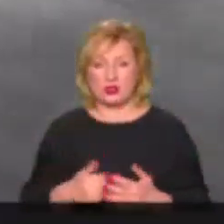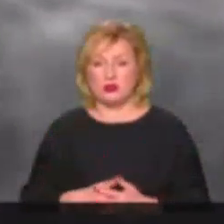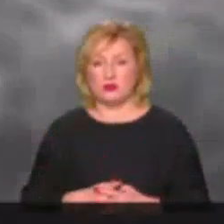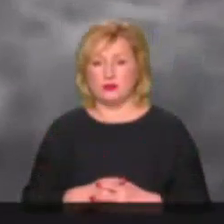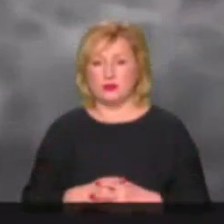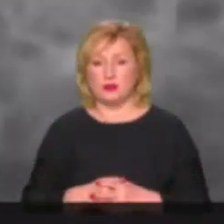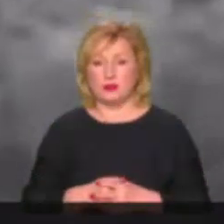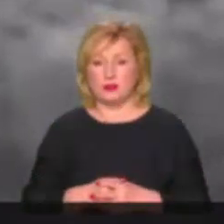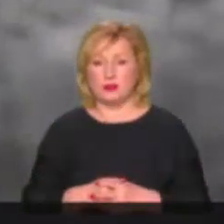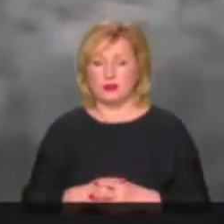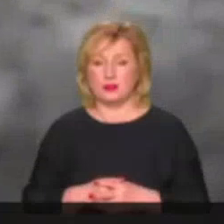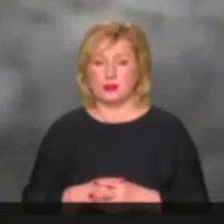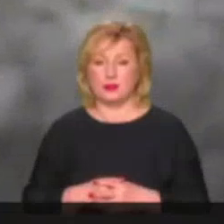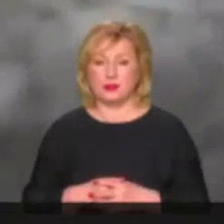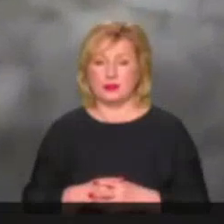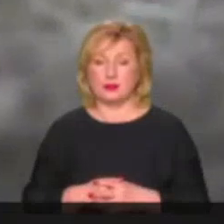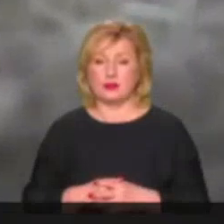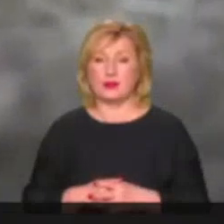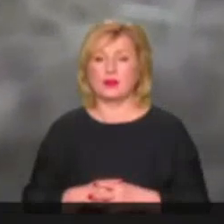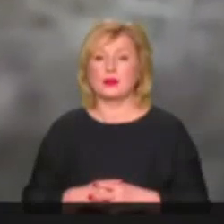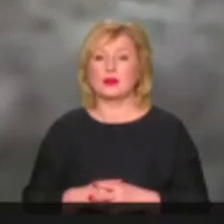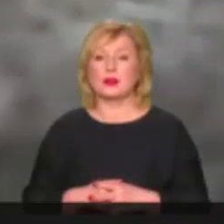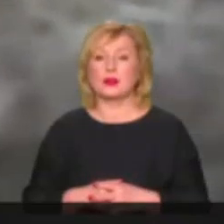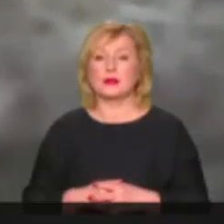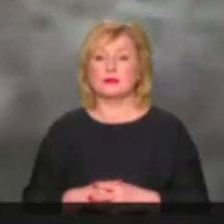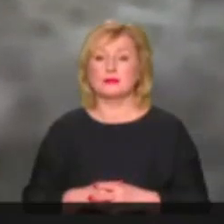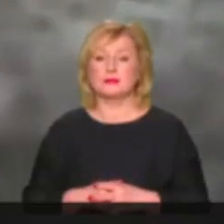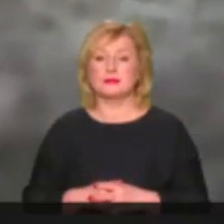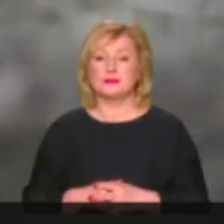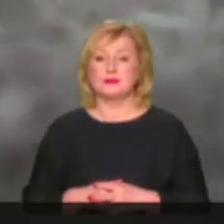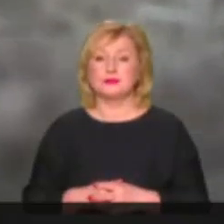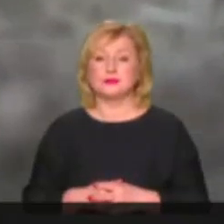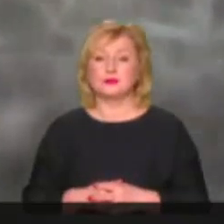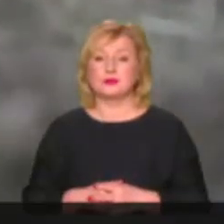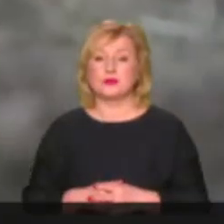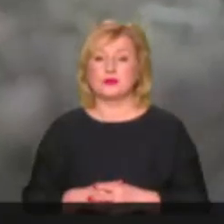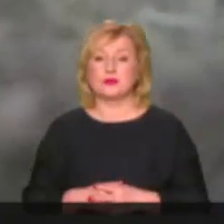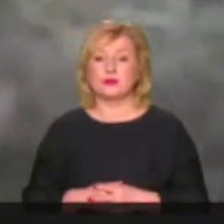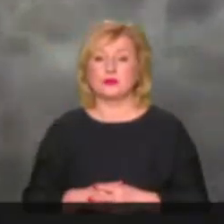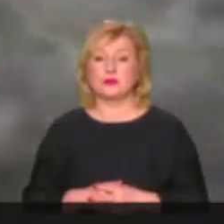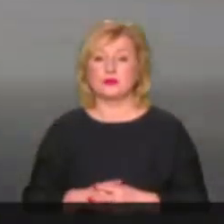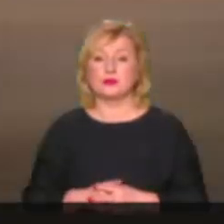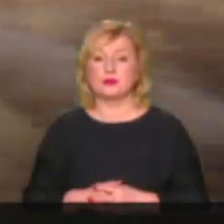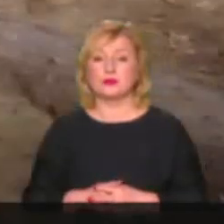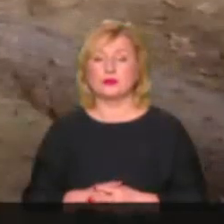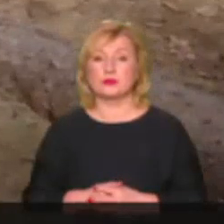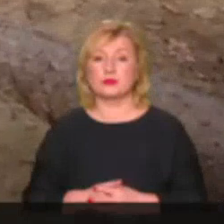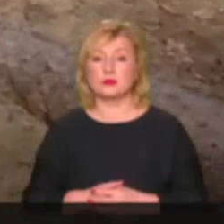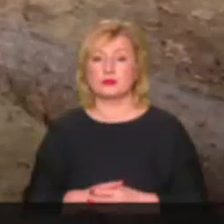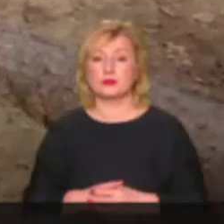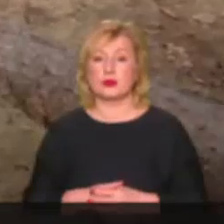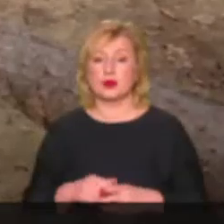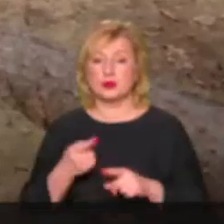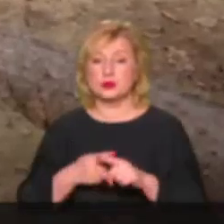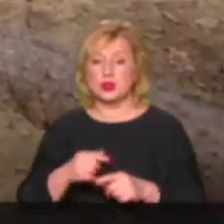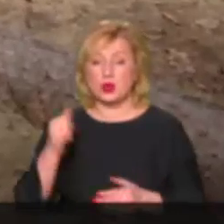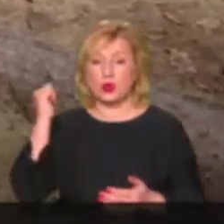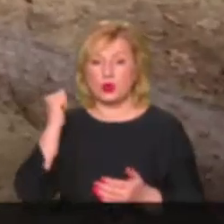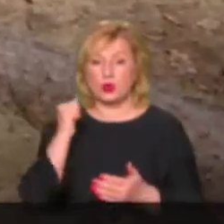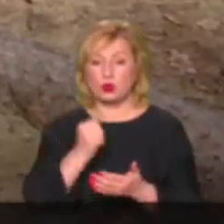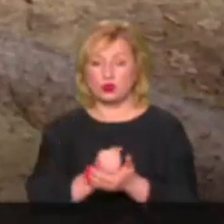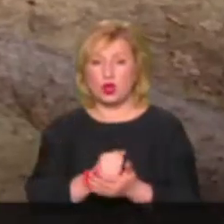допомогли зрозуміти ворогу, де ті дороги, якими можна обійти перешкоди. Я так зрозумів, що вони з орланів зрисували те, що